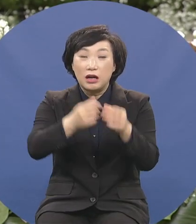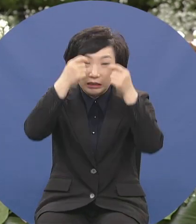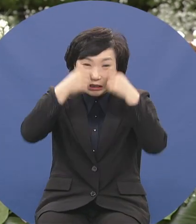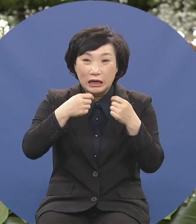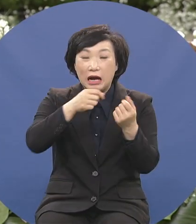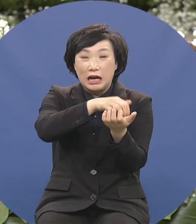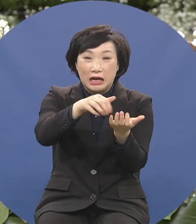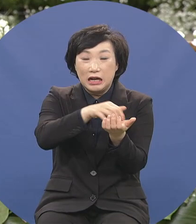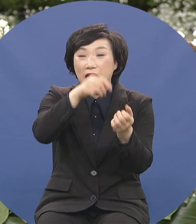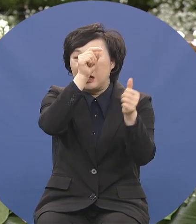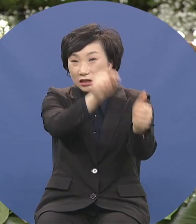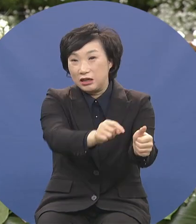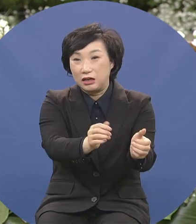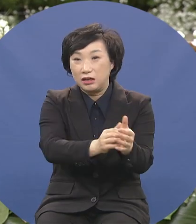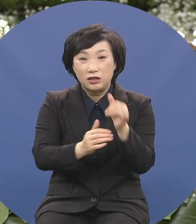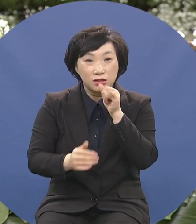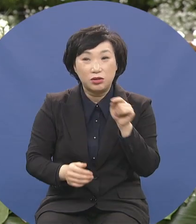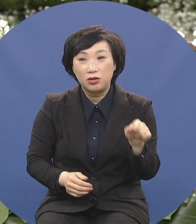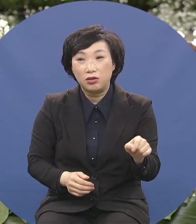그날에 당신이